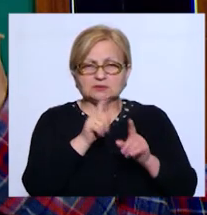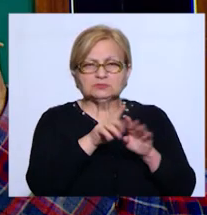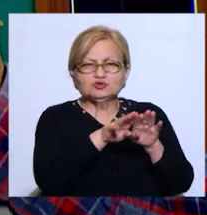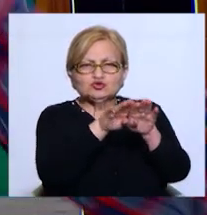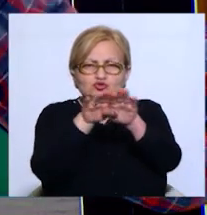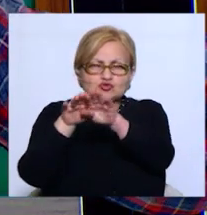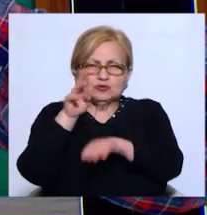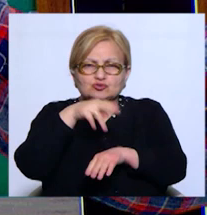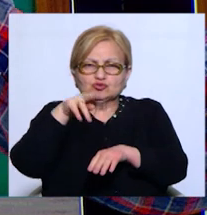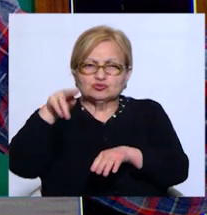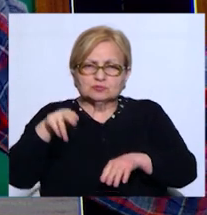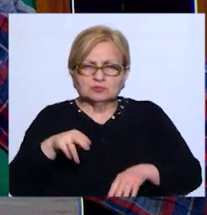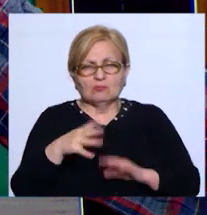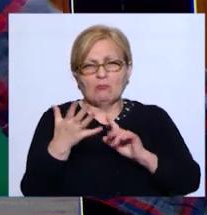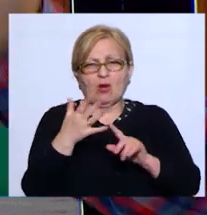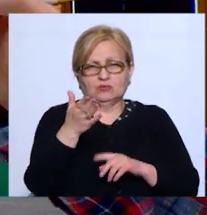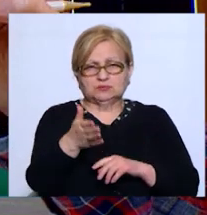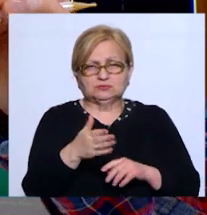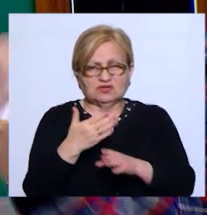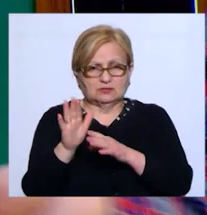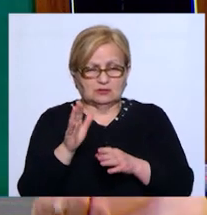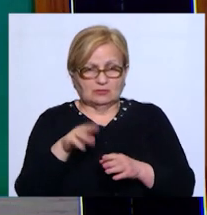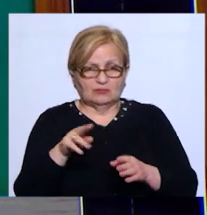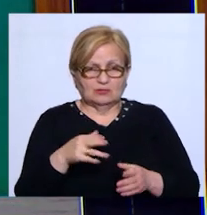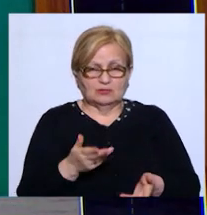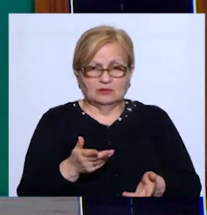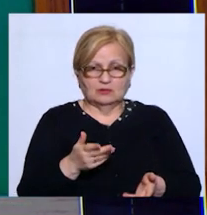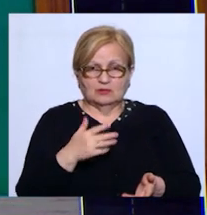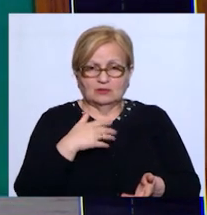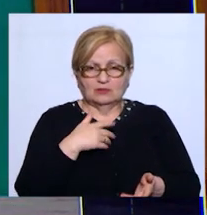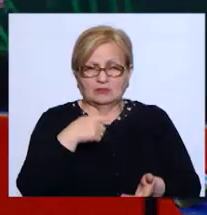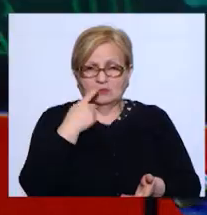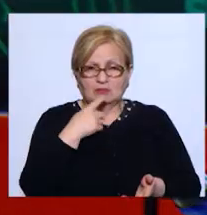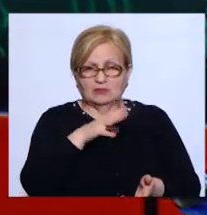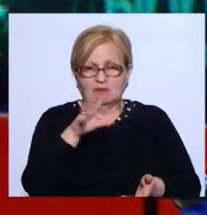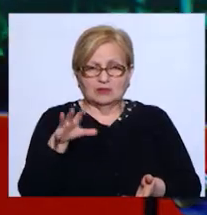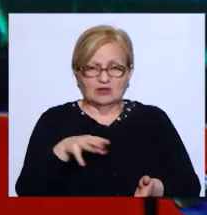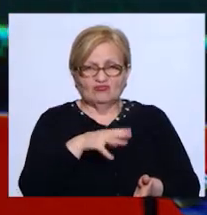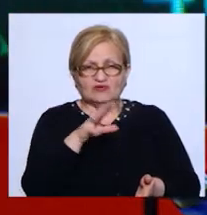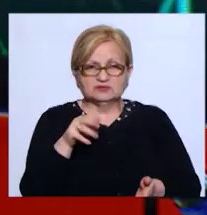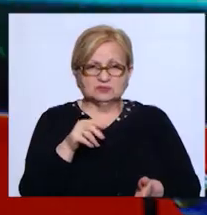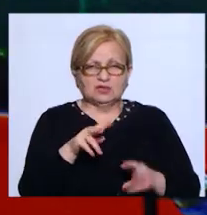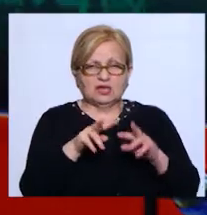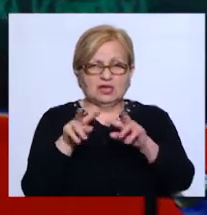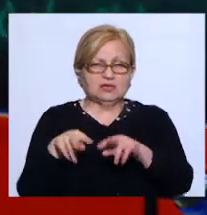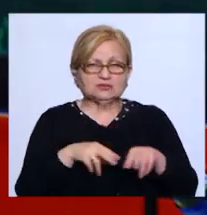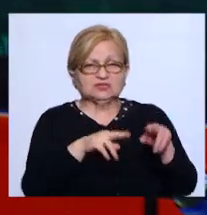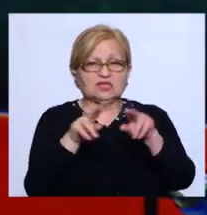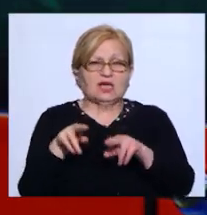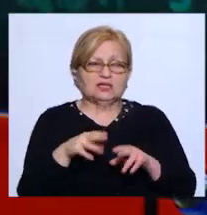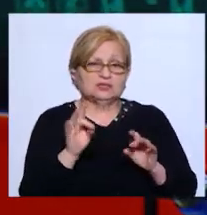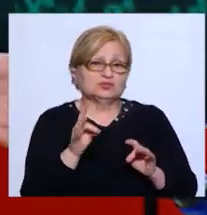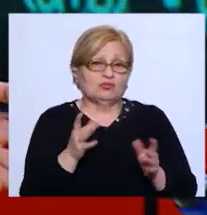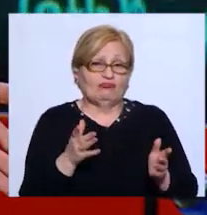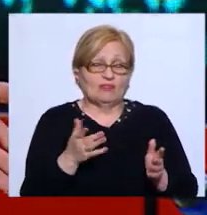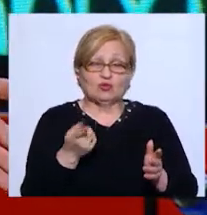აუცილებელი ასე მიყოლებით, თუნდაც აი ეს მიზეზი მარტივია. ყველა ნაჭერი ხაჭაპურის არის ერთი და იგივე ზომის და ერთნაირი,